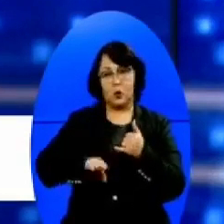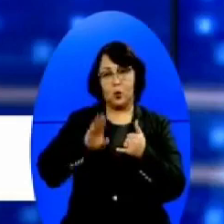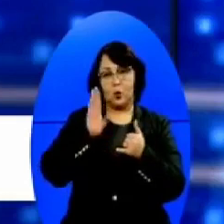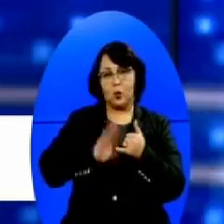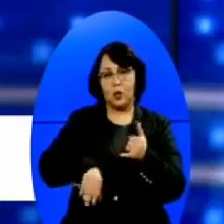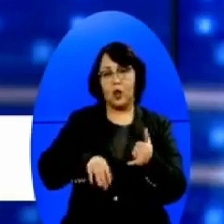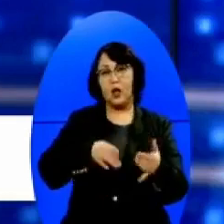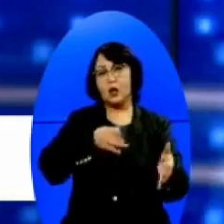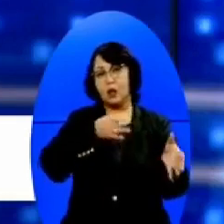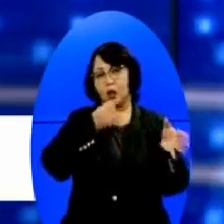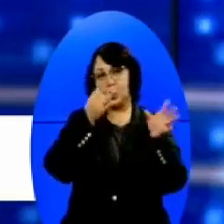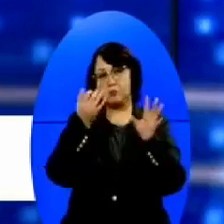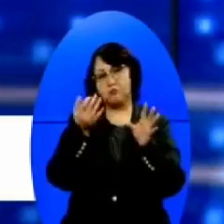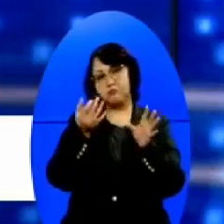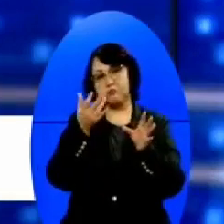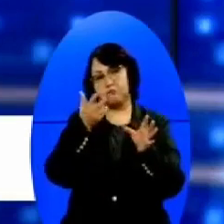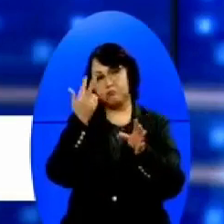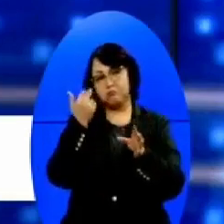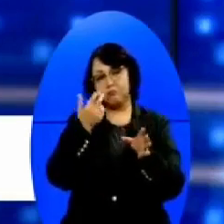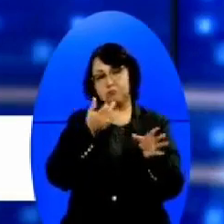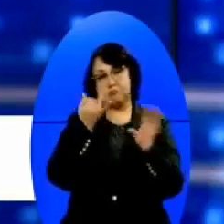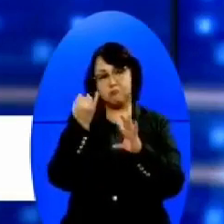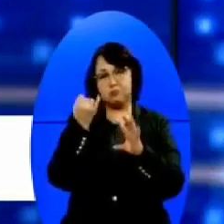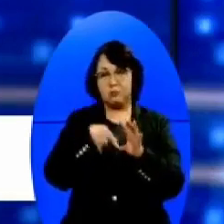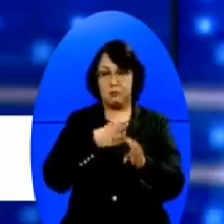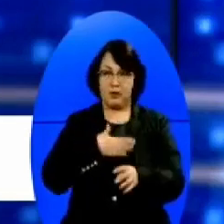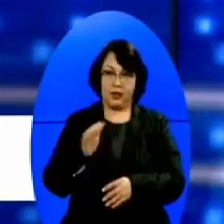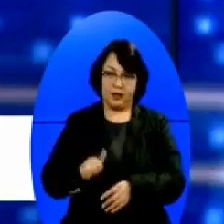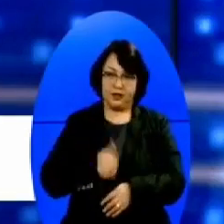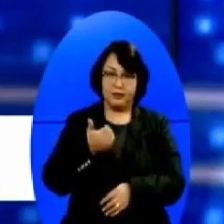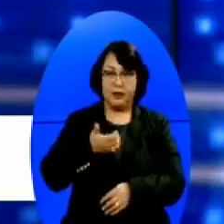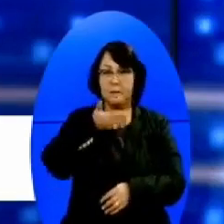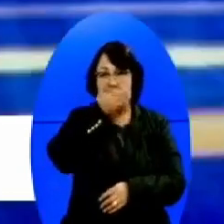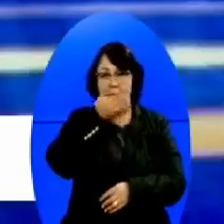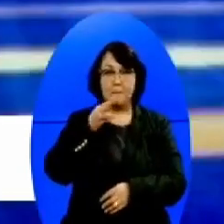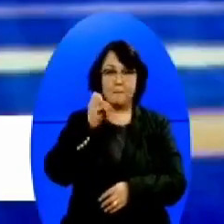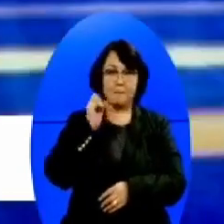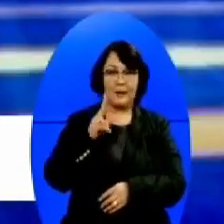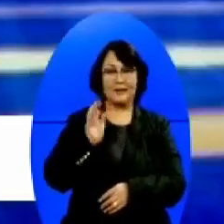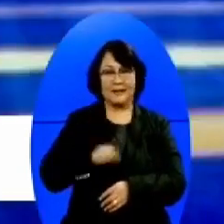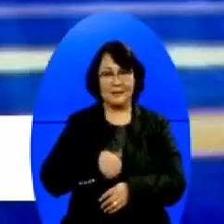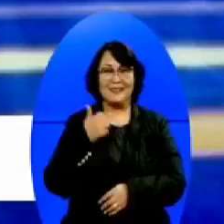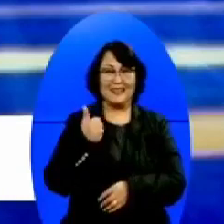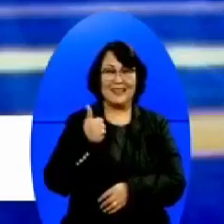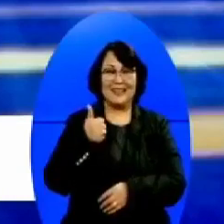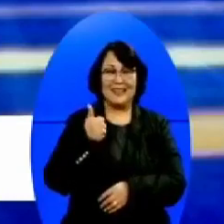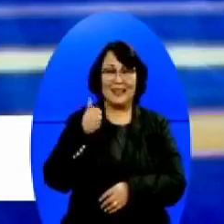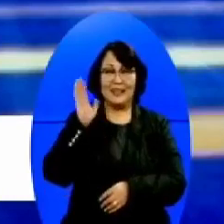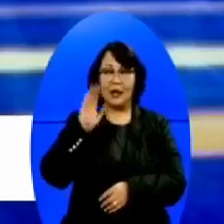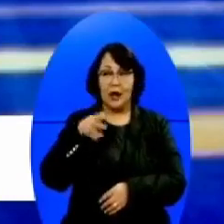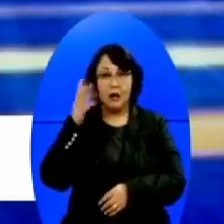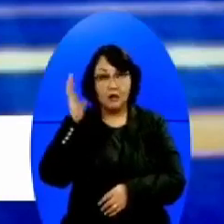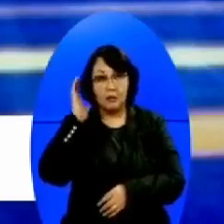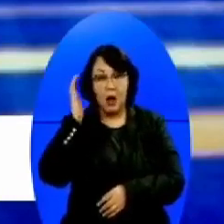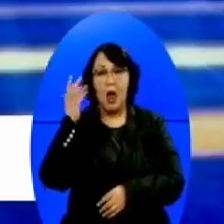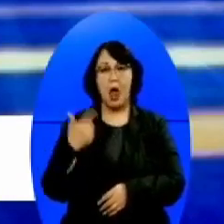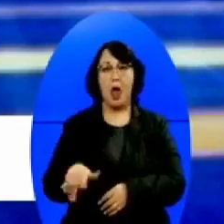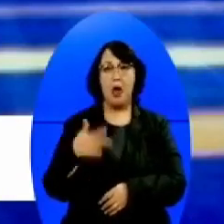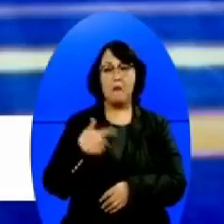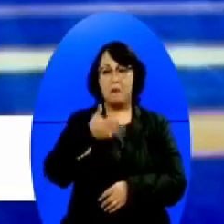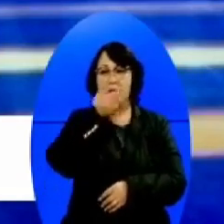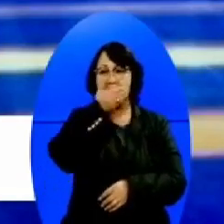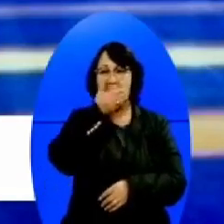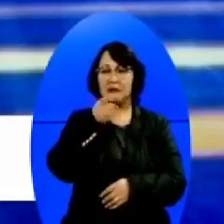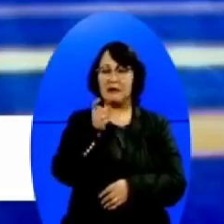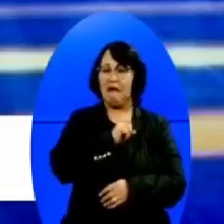ажиглаад хад зарим одоо нэг 3 хоног, 7 хоног манай хайгуу идэвхтэй сайхан маска хэрэглэж ирлээ. А тэгжээд л одоо сүүлдөө бас гайгүй ч юм уу гэсэн байдал ажиглагт